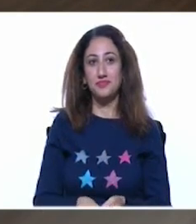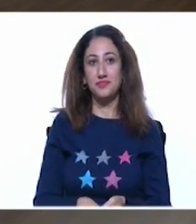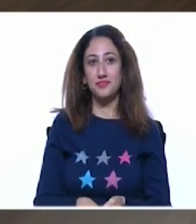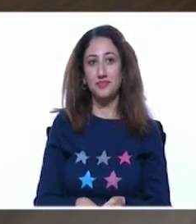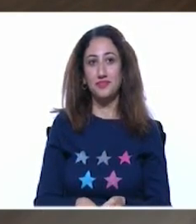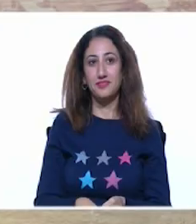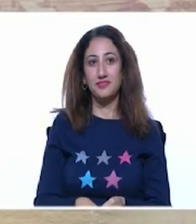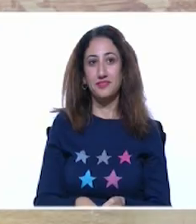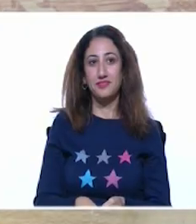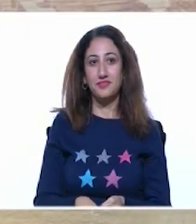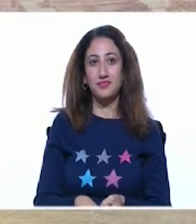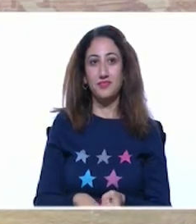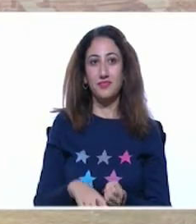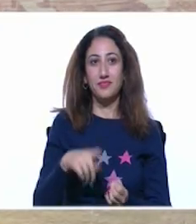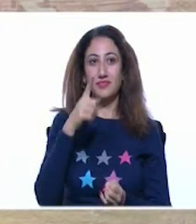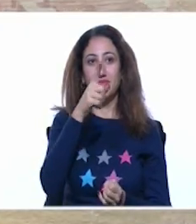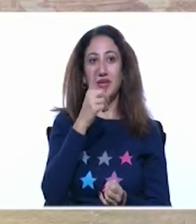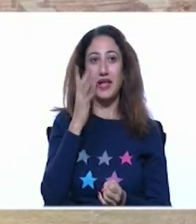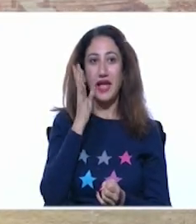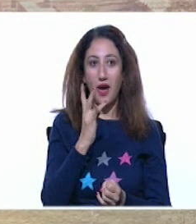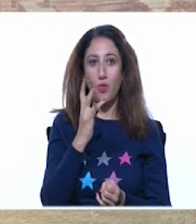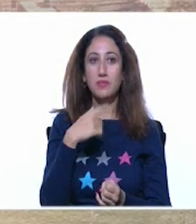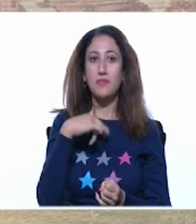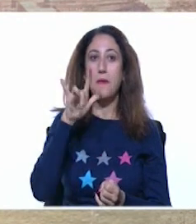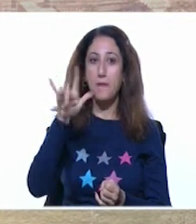اهو الراجل غلط، قال لها اتجوزت بس بحبك.